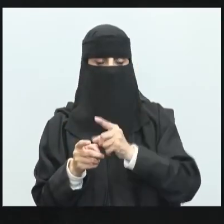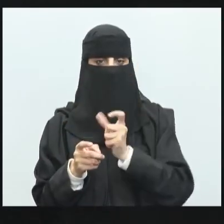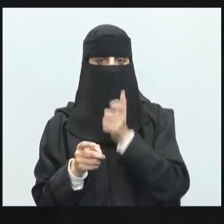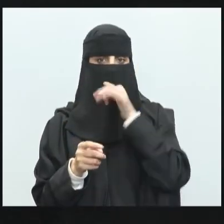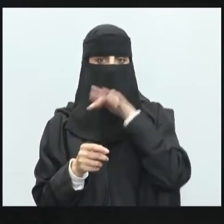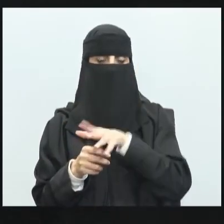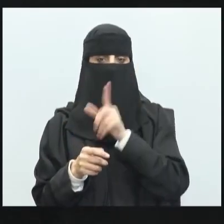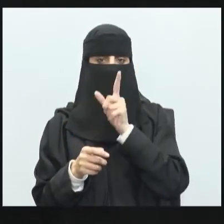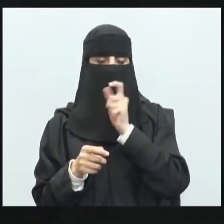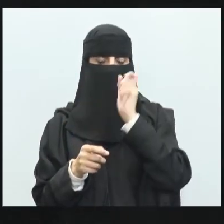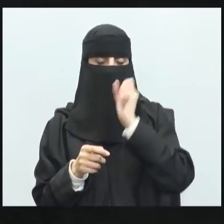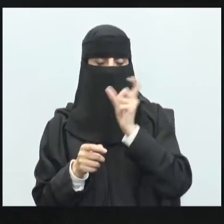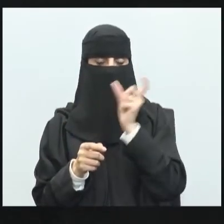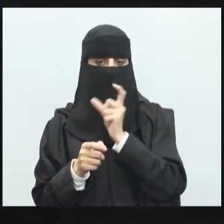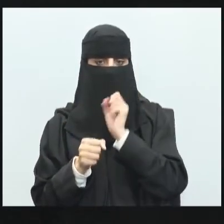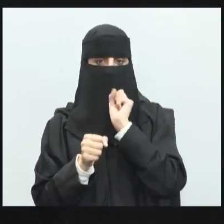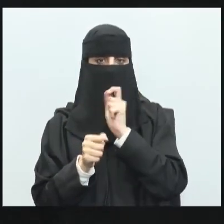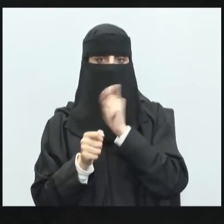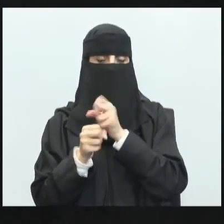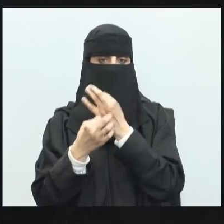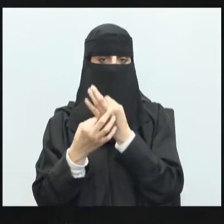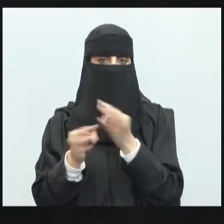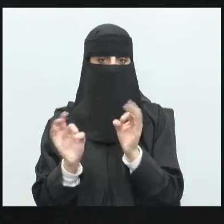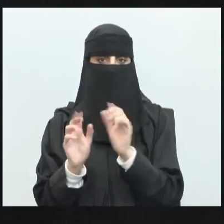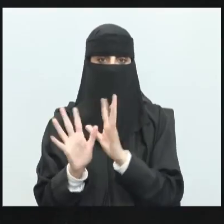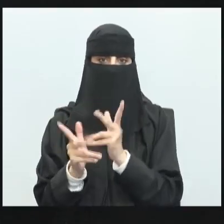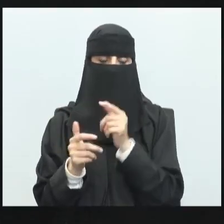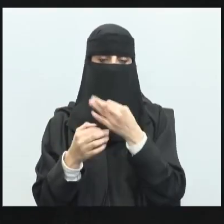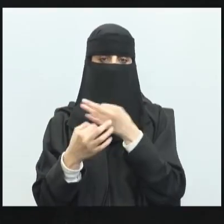نور الاسلام الذي ملئ الكون